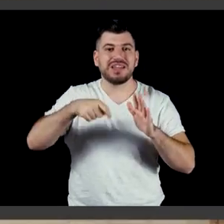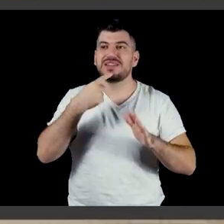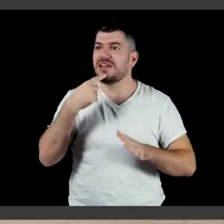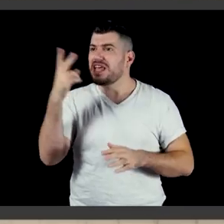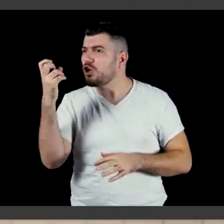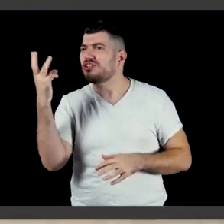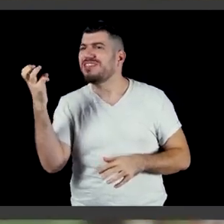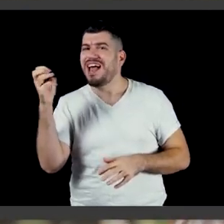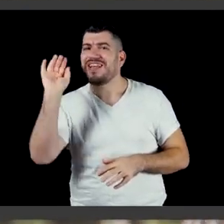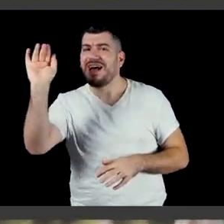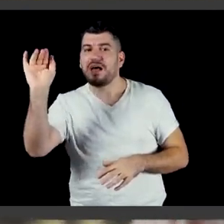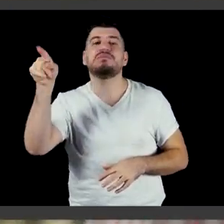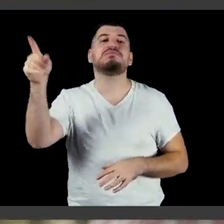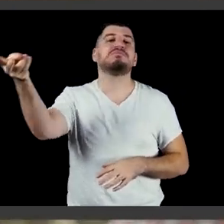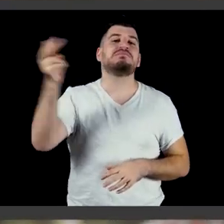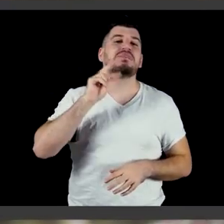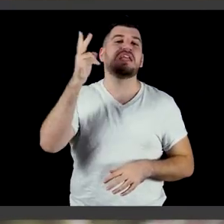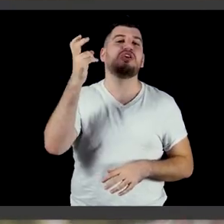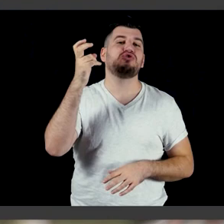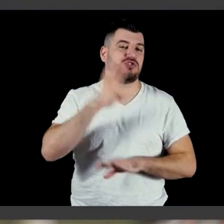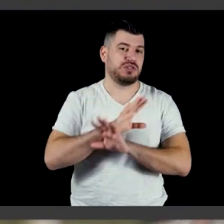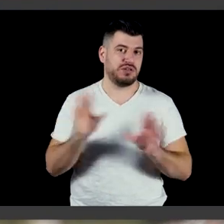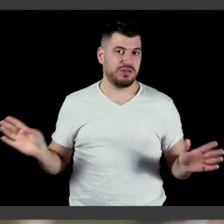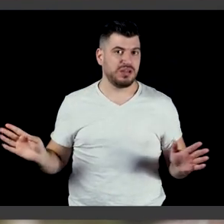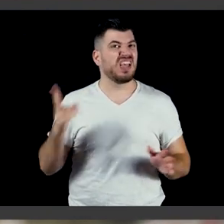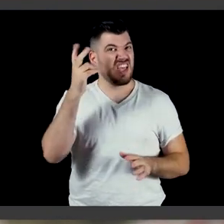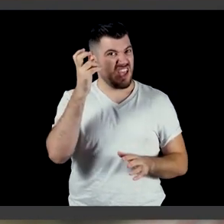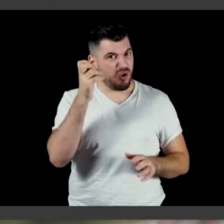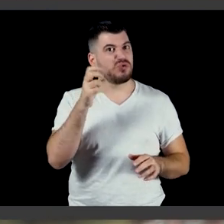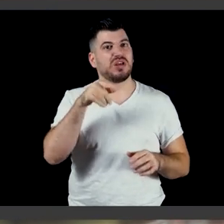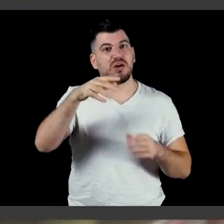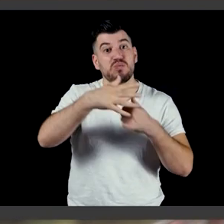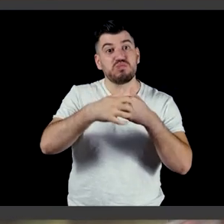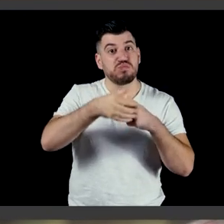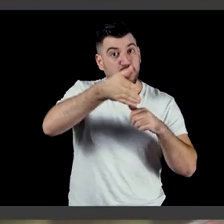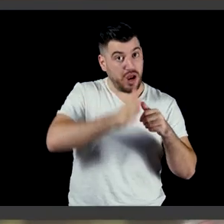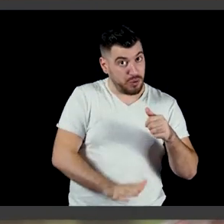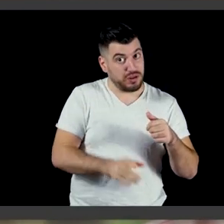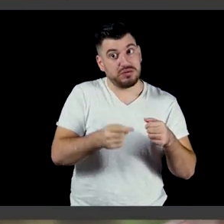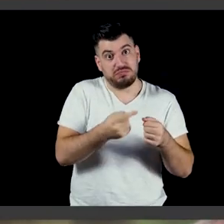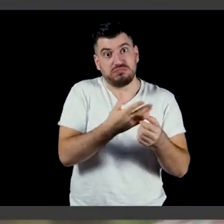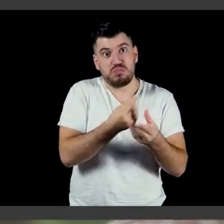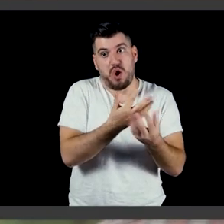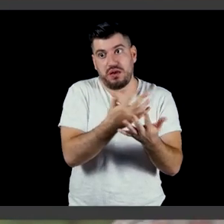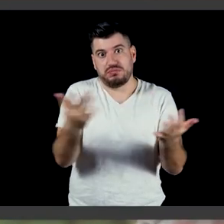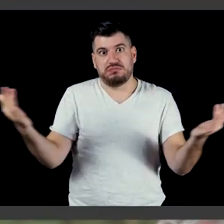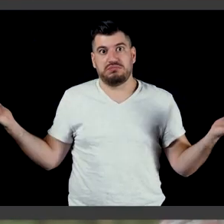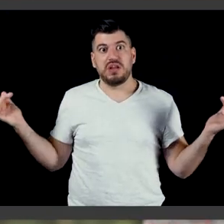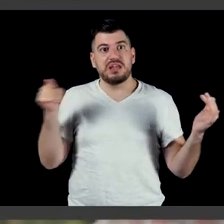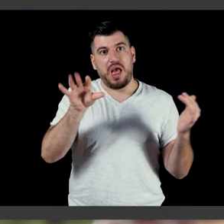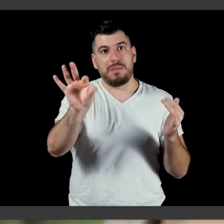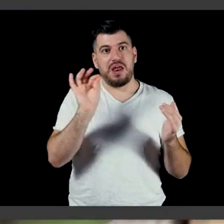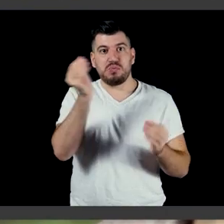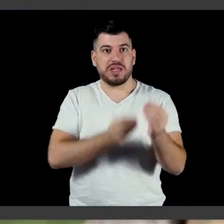20, είπε ο Γιάννης. 20 πορτοκαλόπιτες πιστεύω ότι είναι πολύ μεγάλος αριθμός για κάποιον για να δοκιμάσει, οπότε σημαίνει πως αυτή που δίνουμε είναι